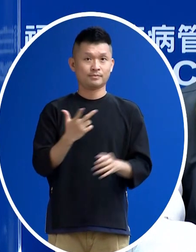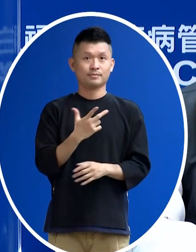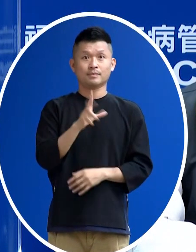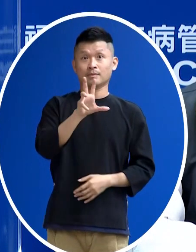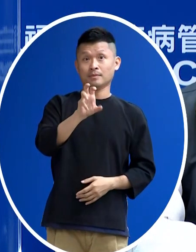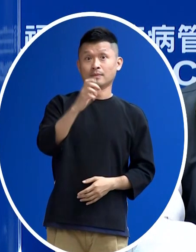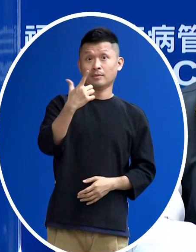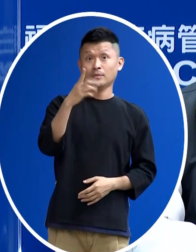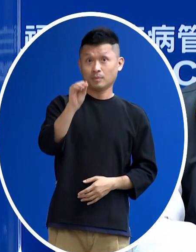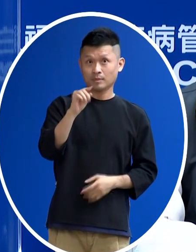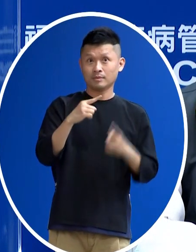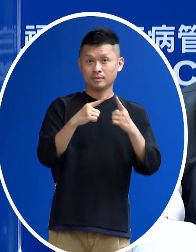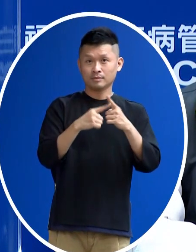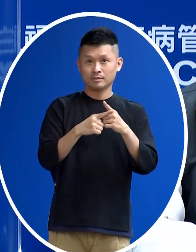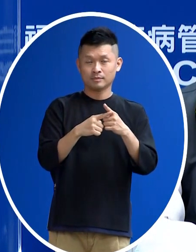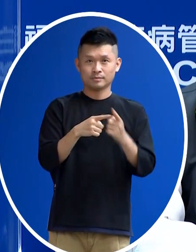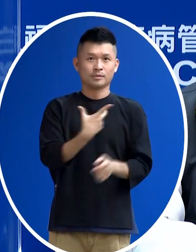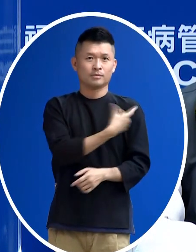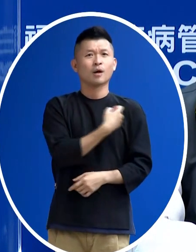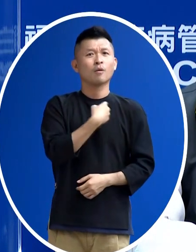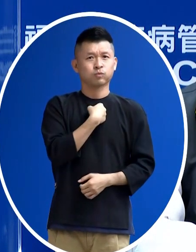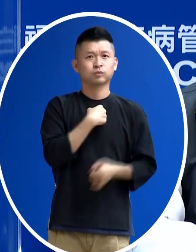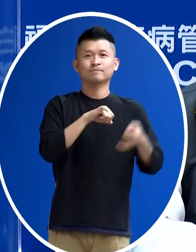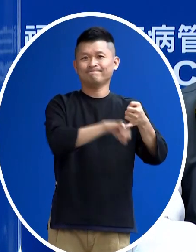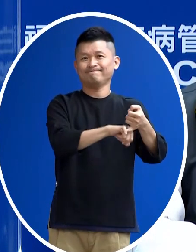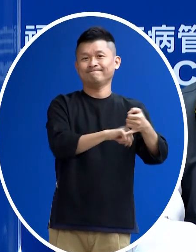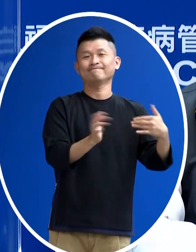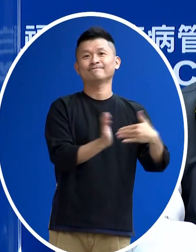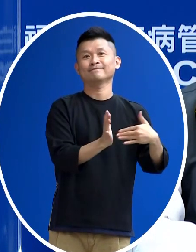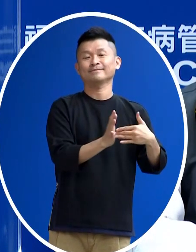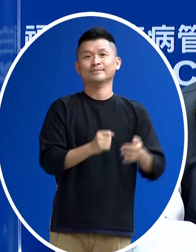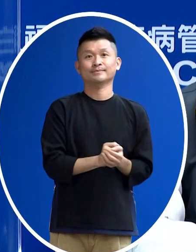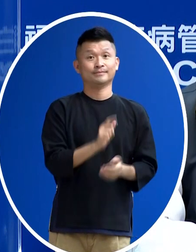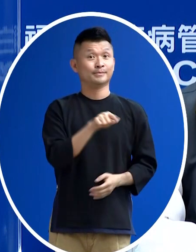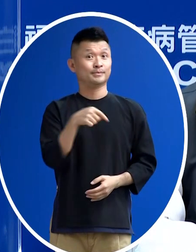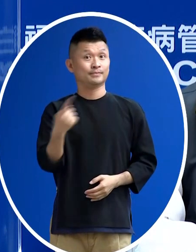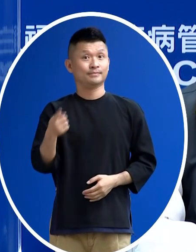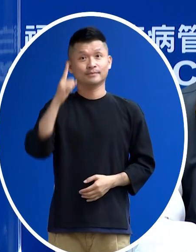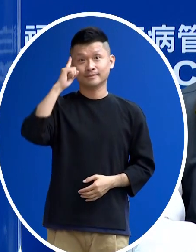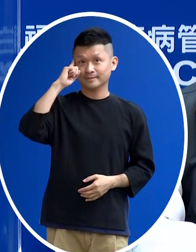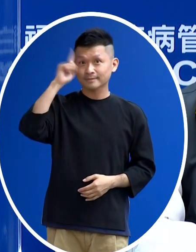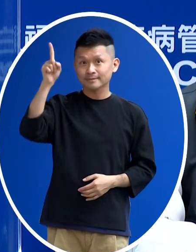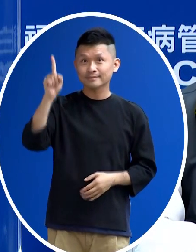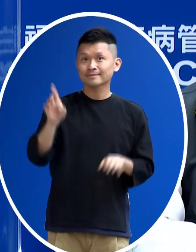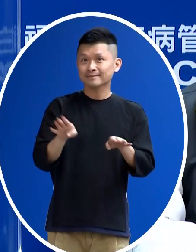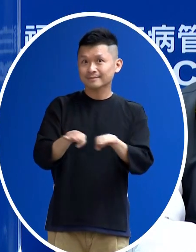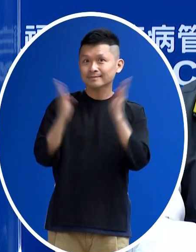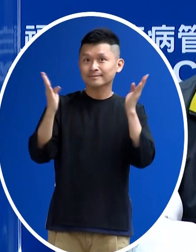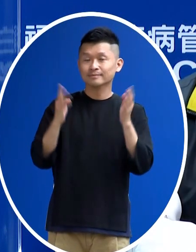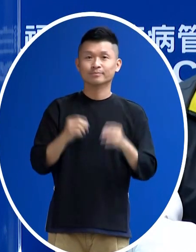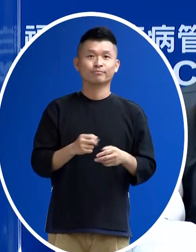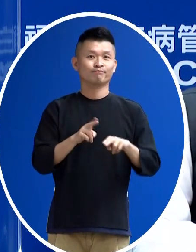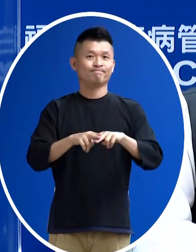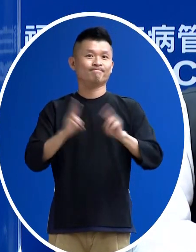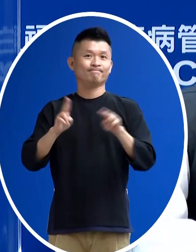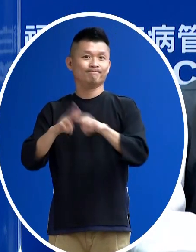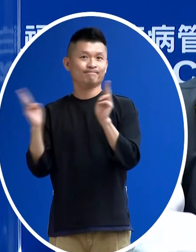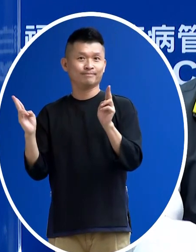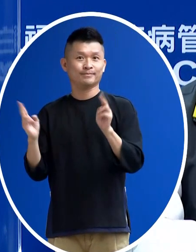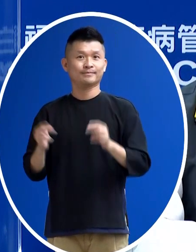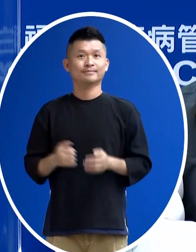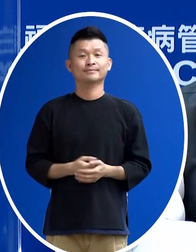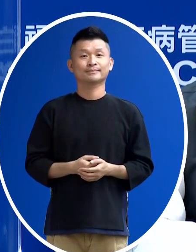86万人，完成了这些的预约的，这些的程序。那我们接下来在明天的时候还会陆续的开放，